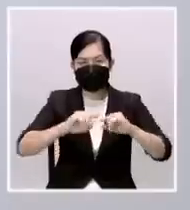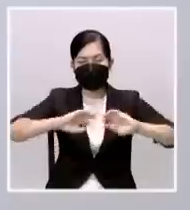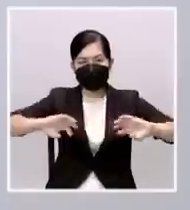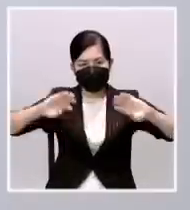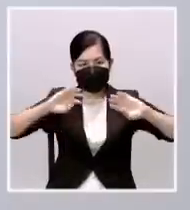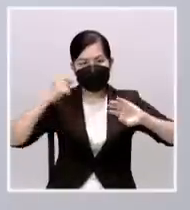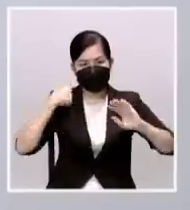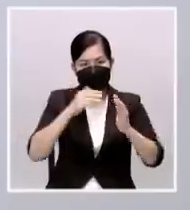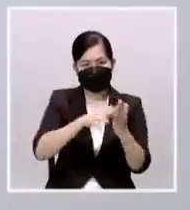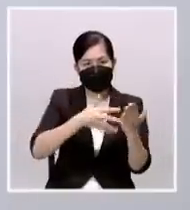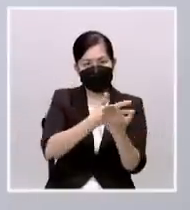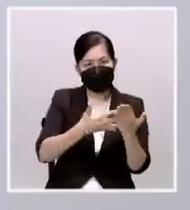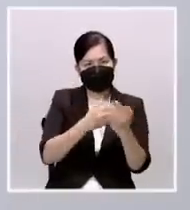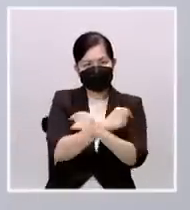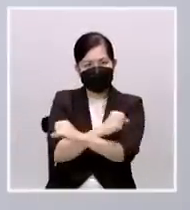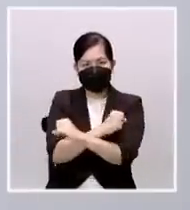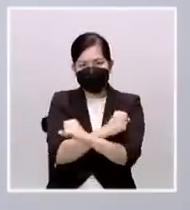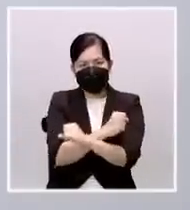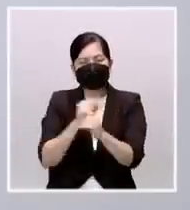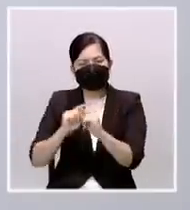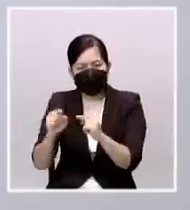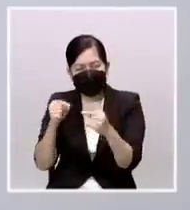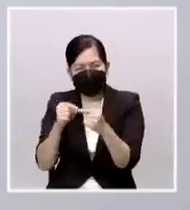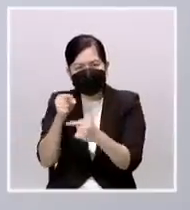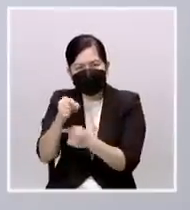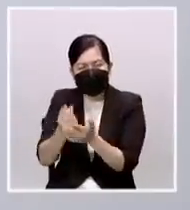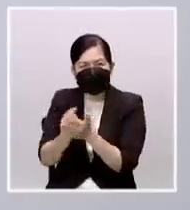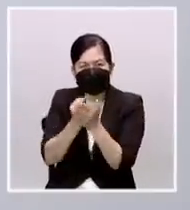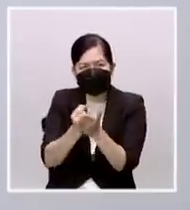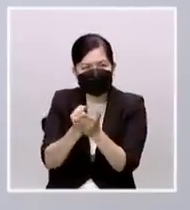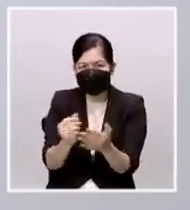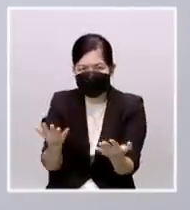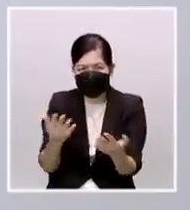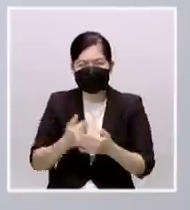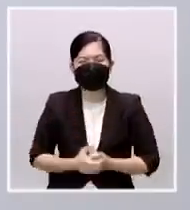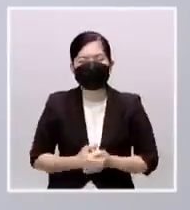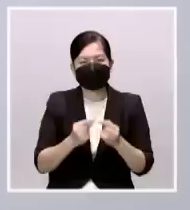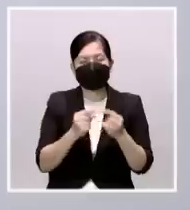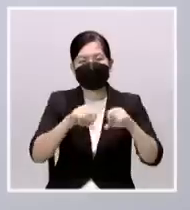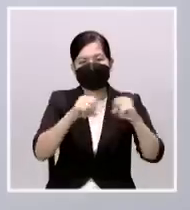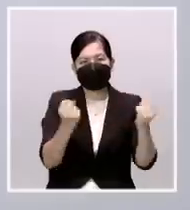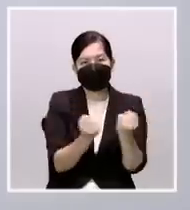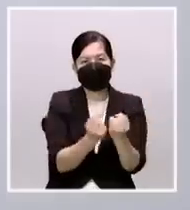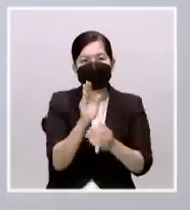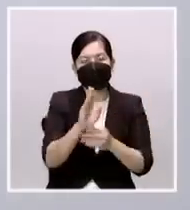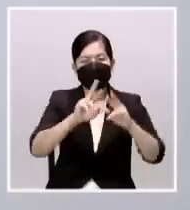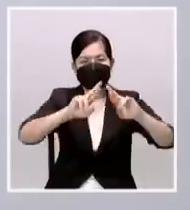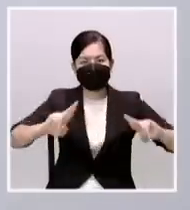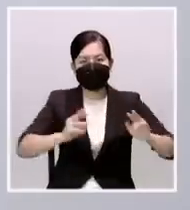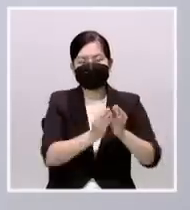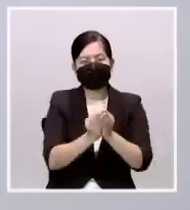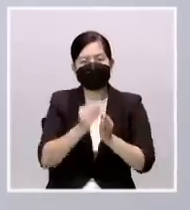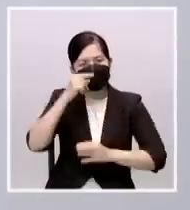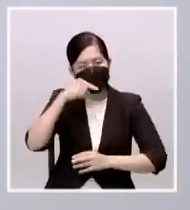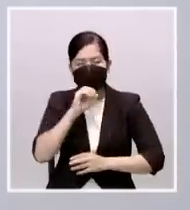ควบคุมโดยที่ไม่ได้มีการเยียวยาใดๆนะครับคุณธนิวันพูดแบบนี้นะซึ่งทางสมาคมเนี่ยมองว่าสิ่งที่อยากให้รัฐบาลช่วย